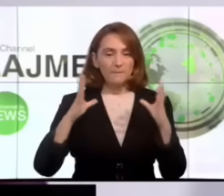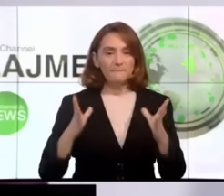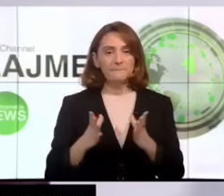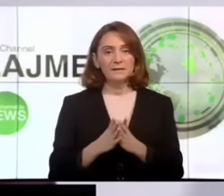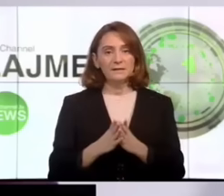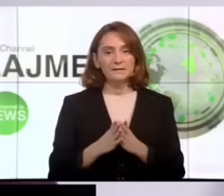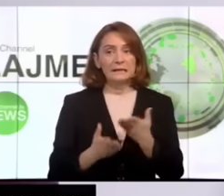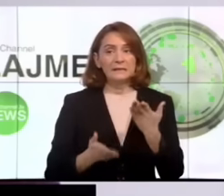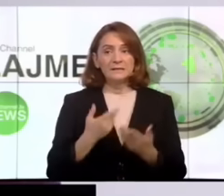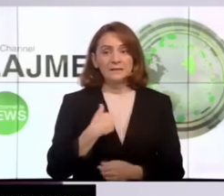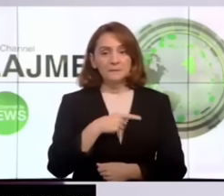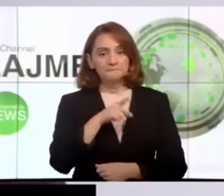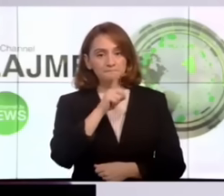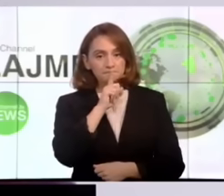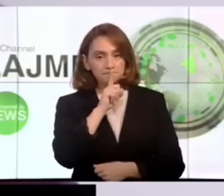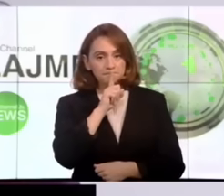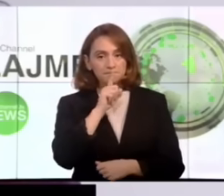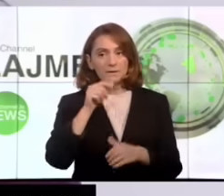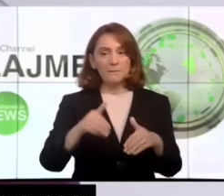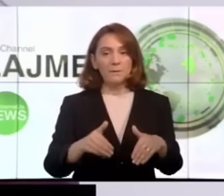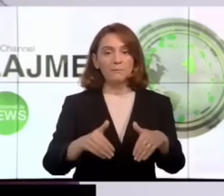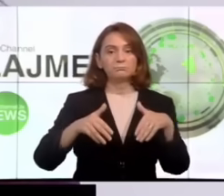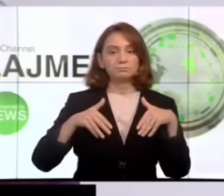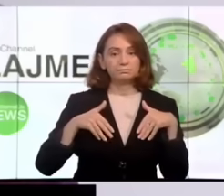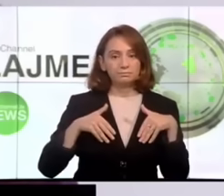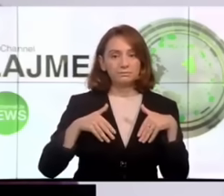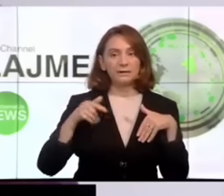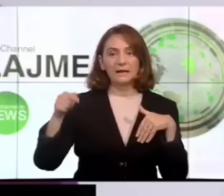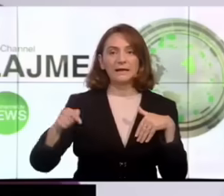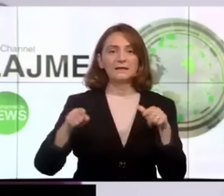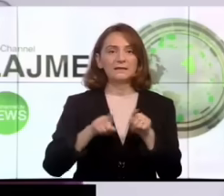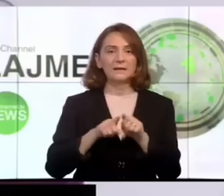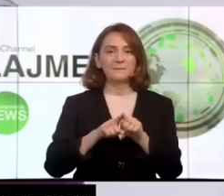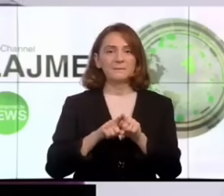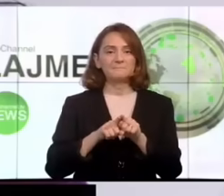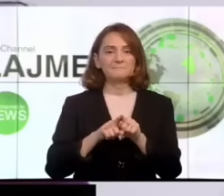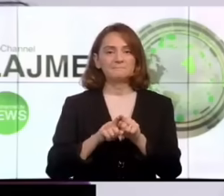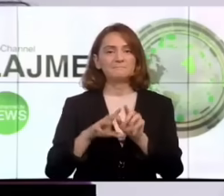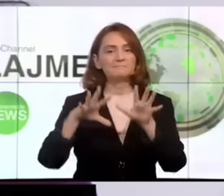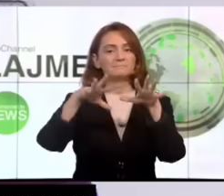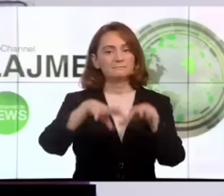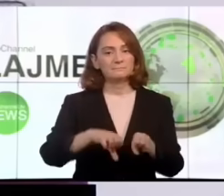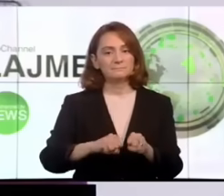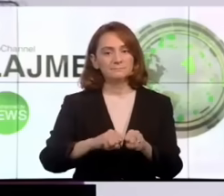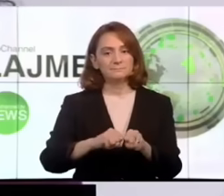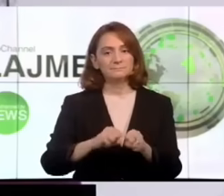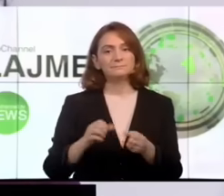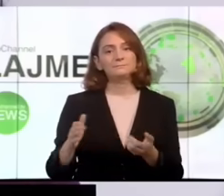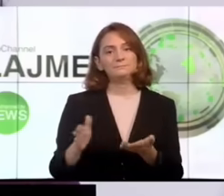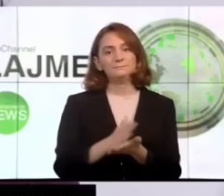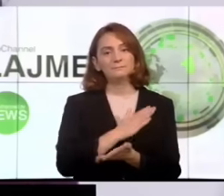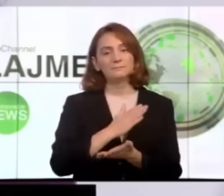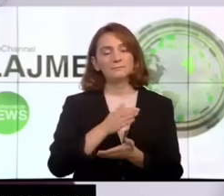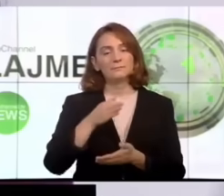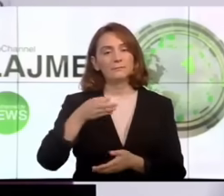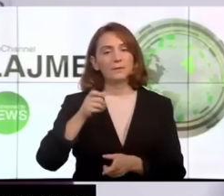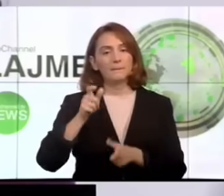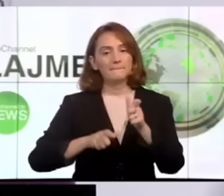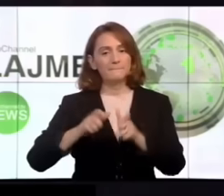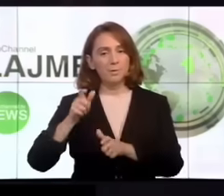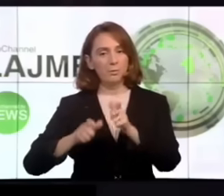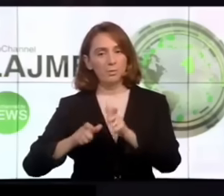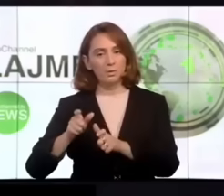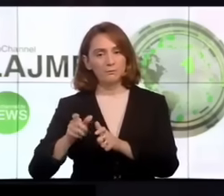heshtim, nëse tërhiqemi, ndihmojmë në mbjelljen e farave të ndarjes që kërkojnë të rrëzojnë gjithçka që kemi arritur së